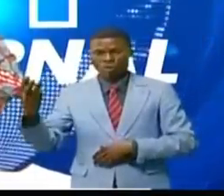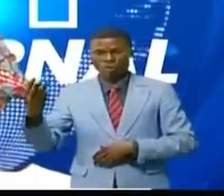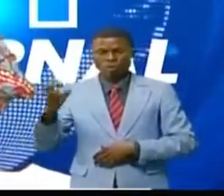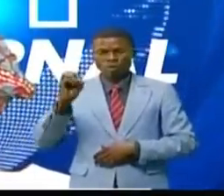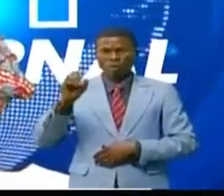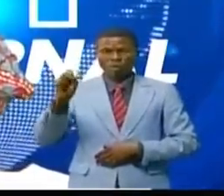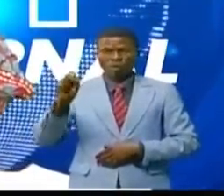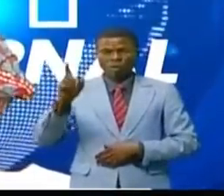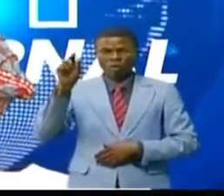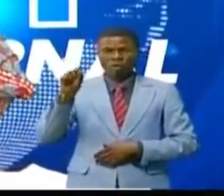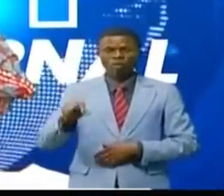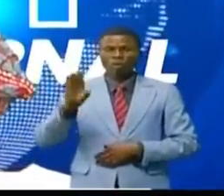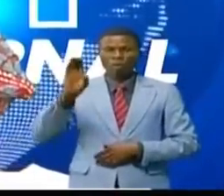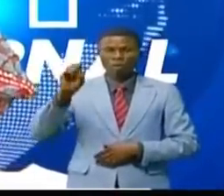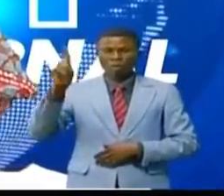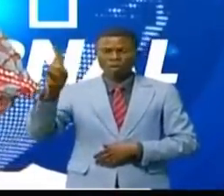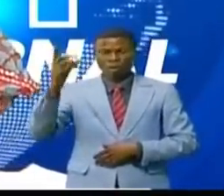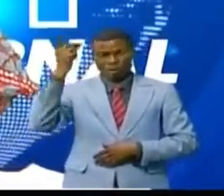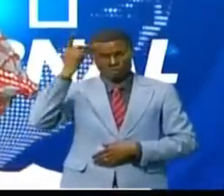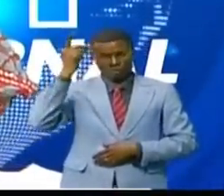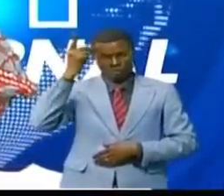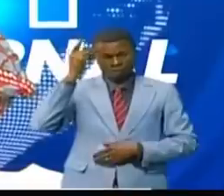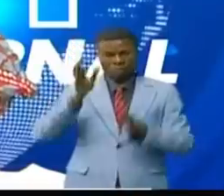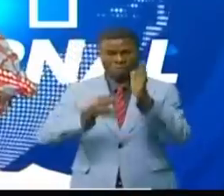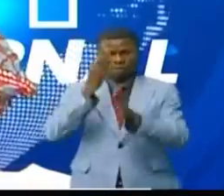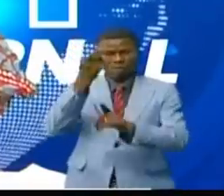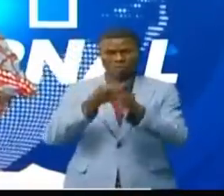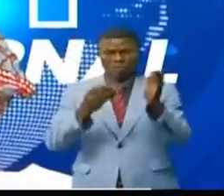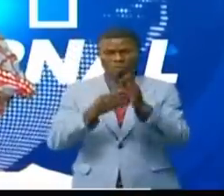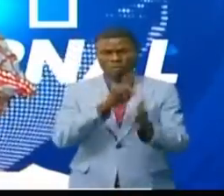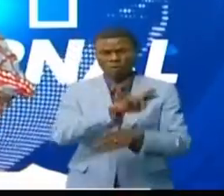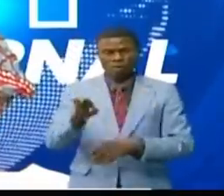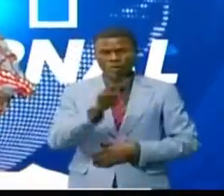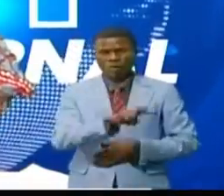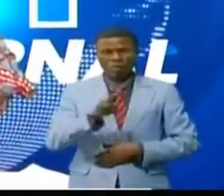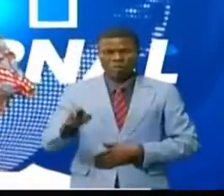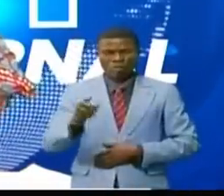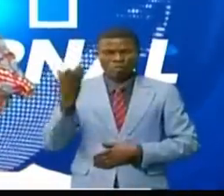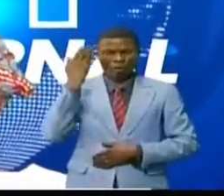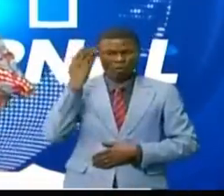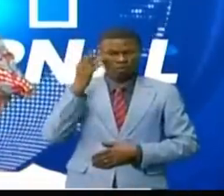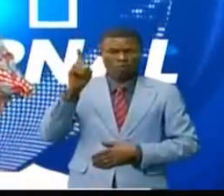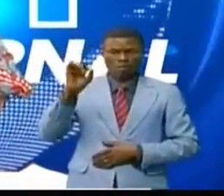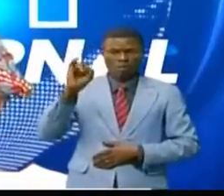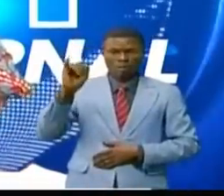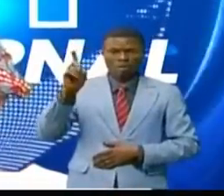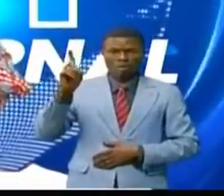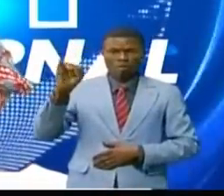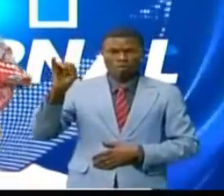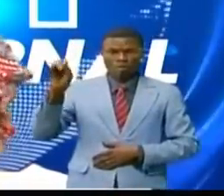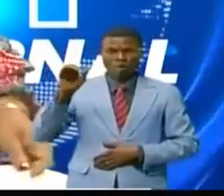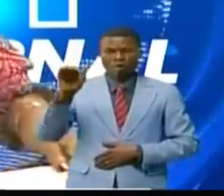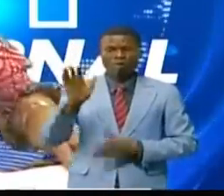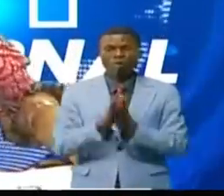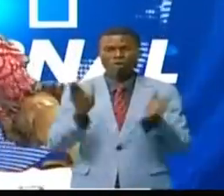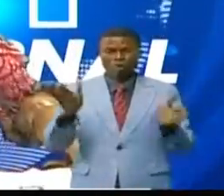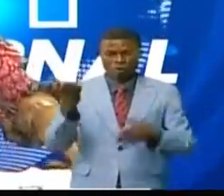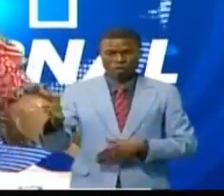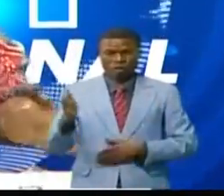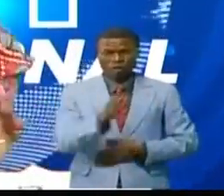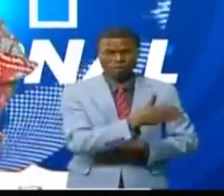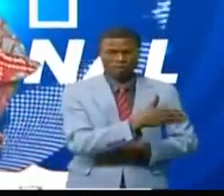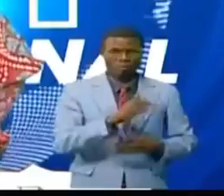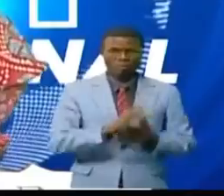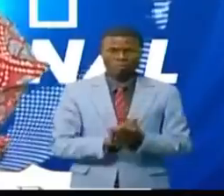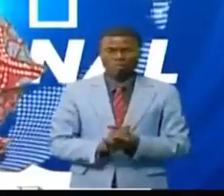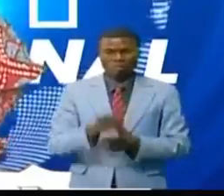www.hosting.cd. CD fait à Kinshasa le 13 septembre 2022, Didier Mouzete Lekan, directeur général.